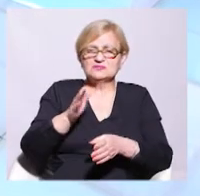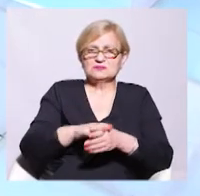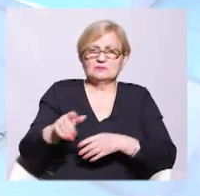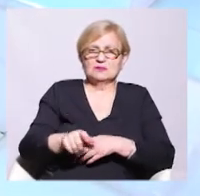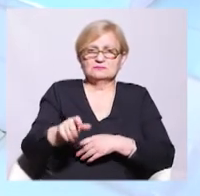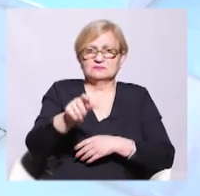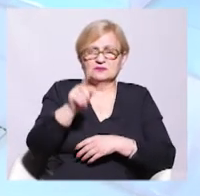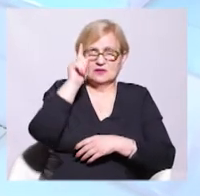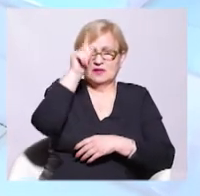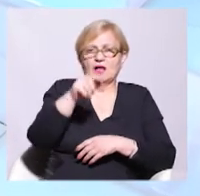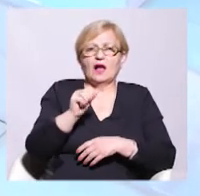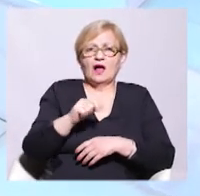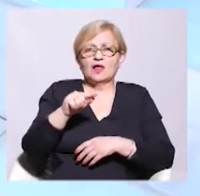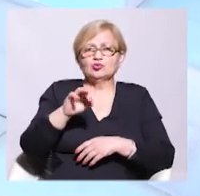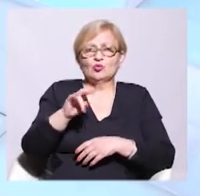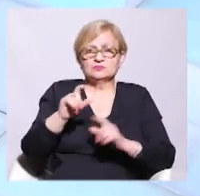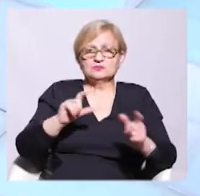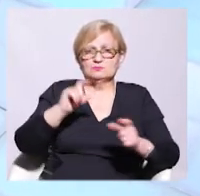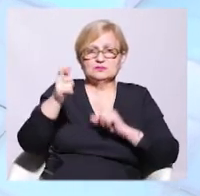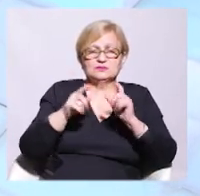gzas atolis mtiske